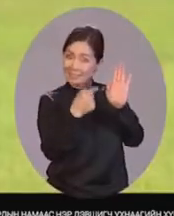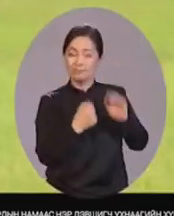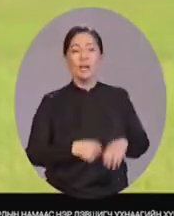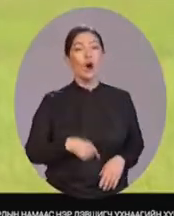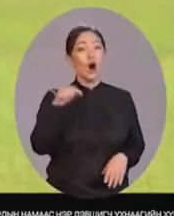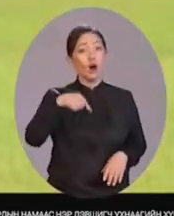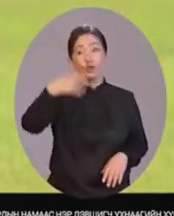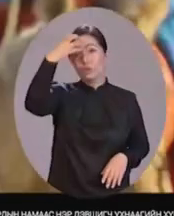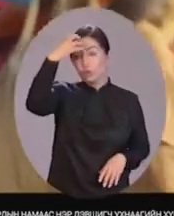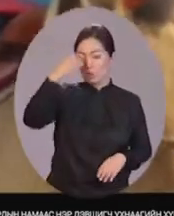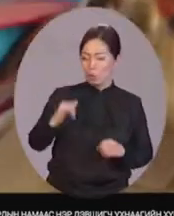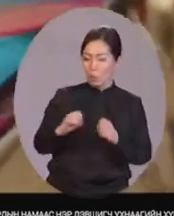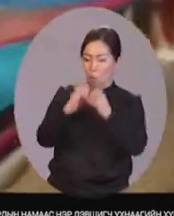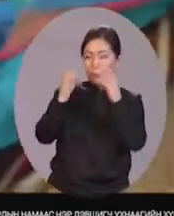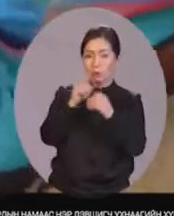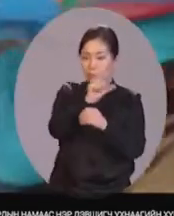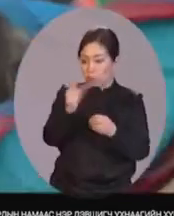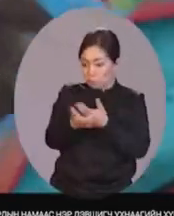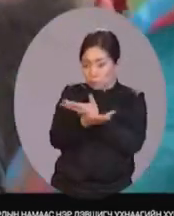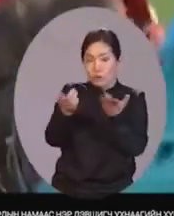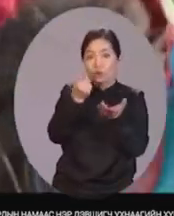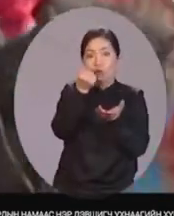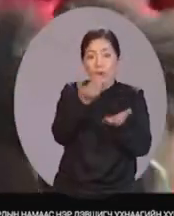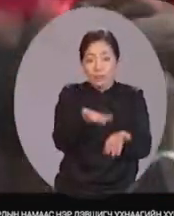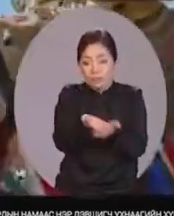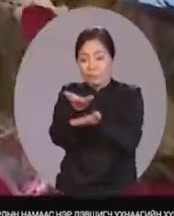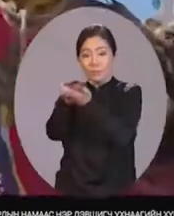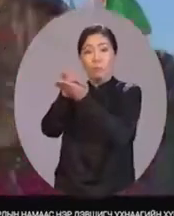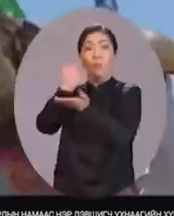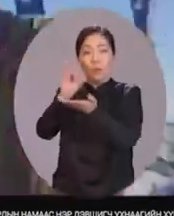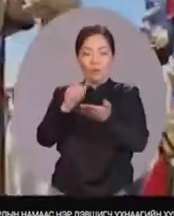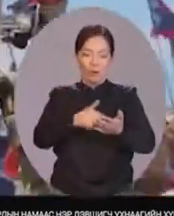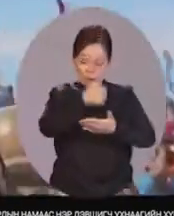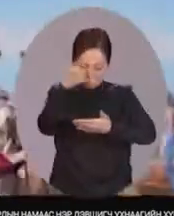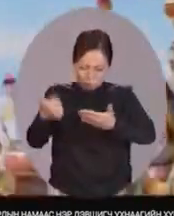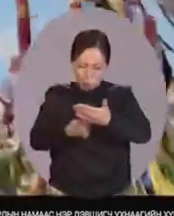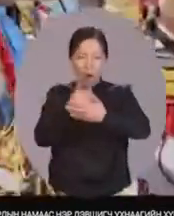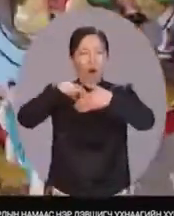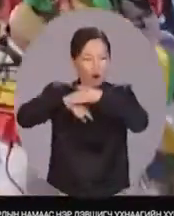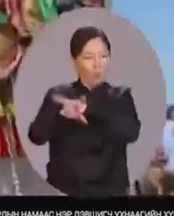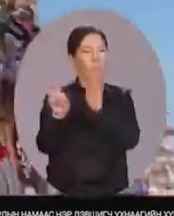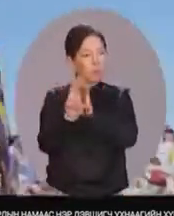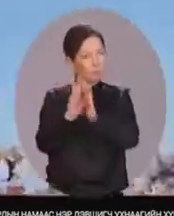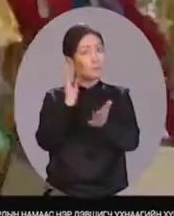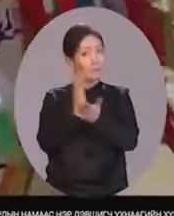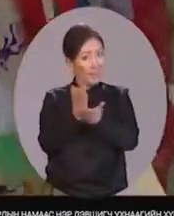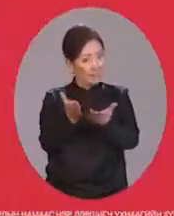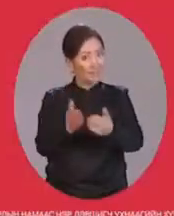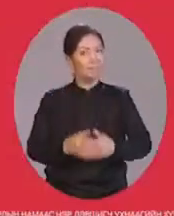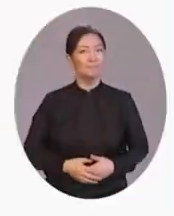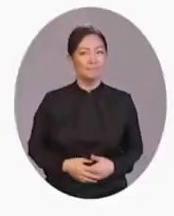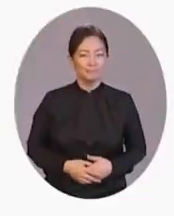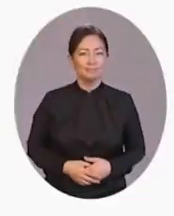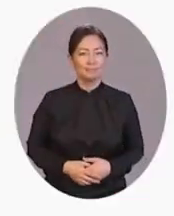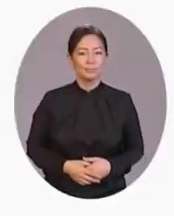байгааг харуулж чадлаа. Одоо төр уран бүтээлчтэй өчүүхэн ч гэсэн дэмжээд өгвөл хангалттай нөөц боломж бидэнд